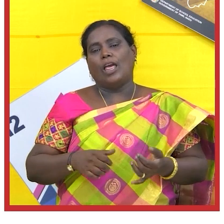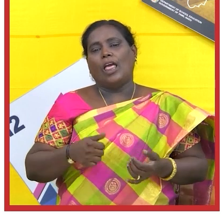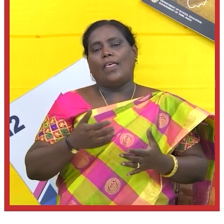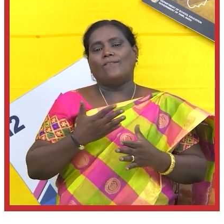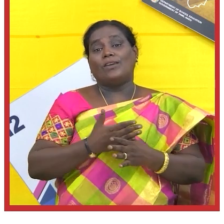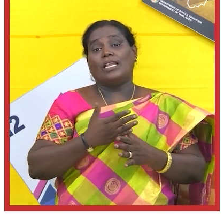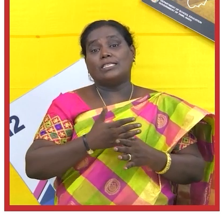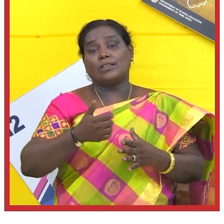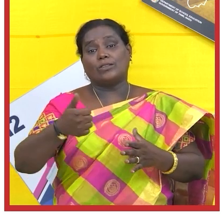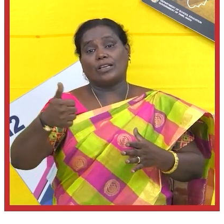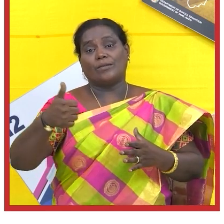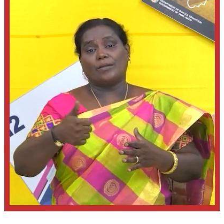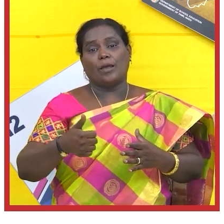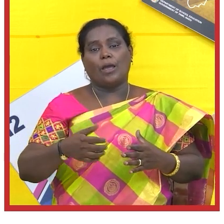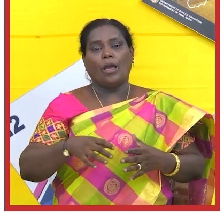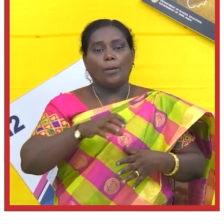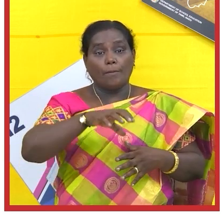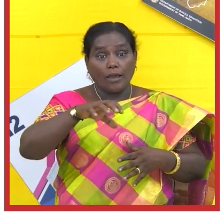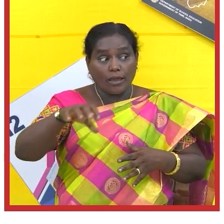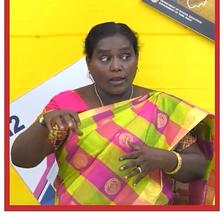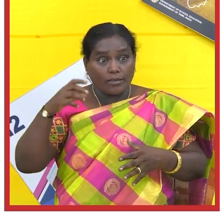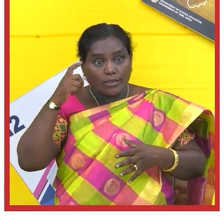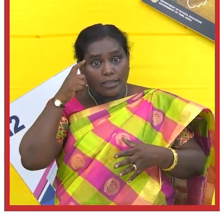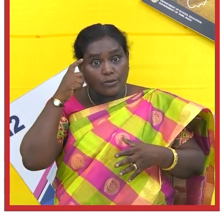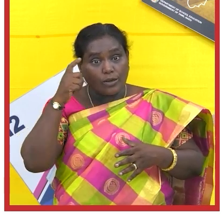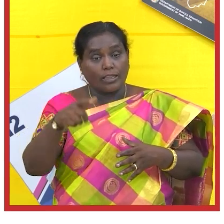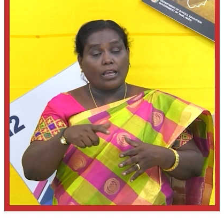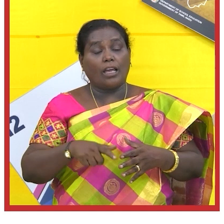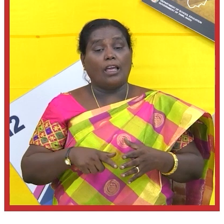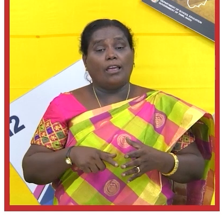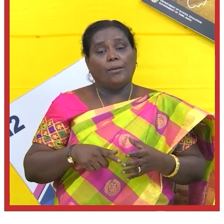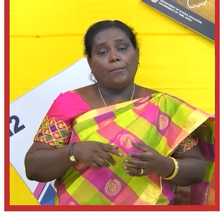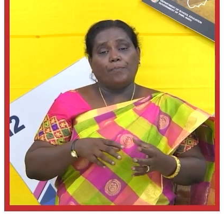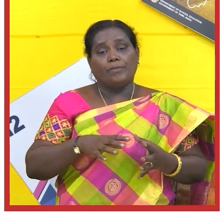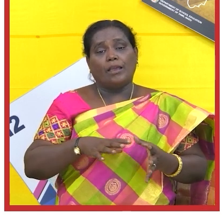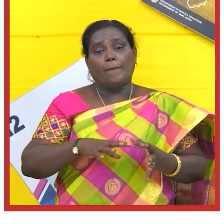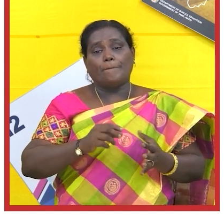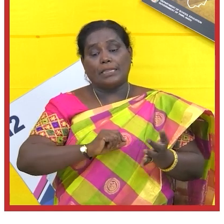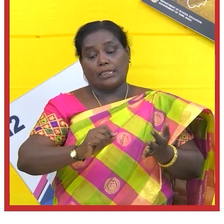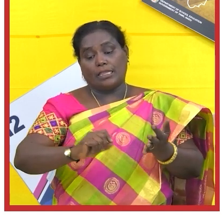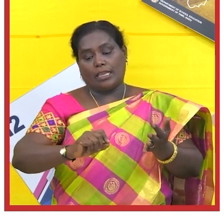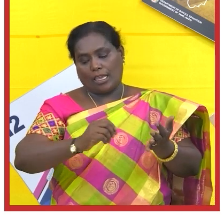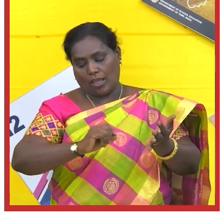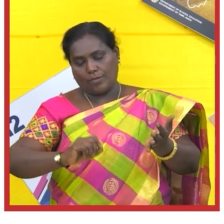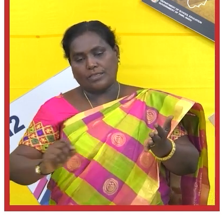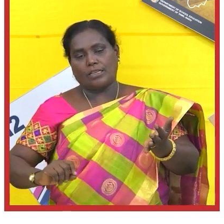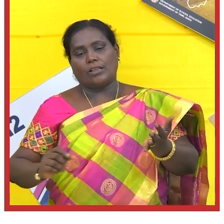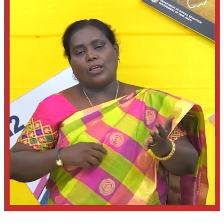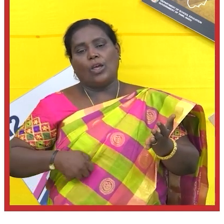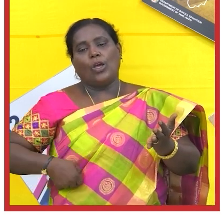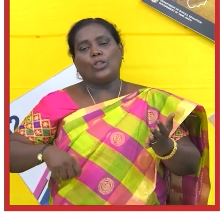தொழிலாளர்களுடைய பிரச்சனைகள் மக்கள் புரிந்து கொள்வதற்காக, அது மக்கள் தெரிந்து கொள்வதற்காக ஒரு புதிய பத்திரிகை ஆரம்பிக்கிறார். அது தொழிலாளன்